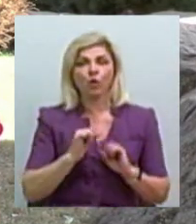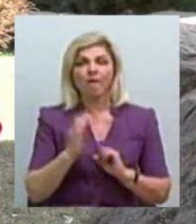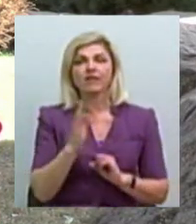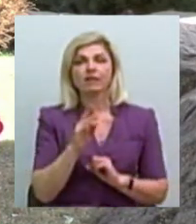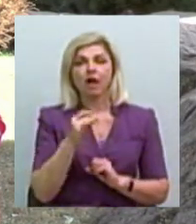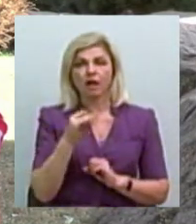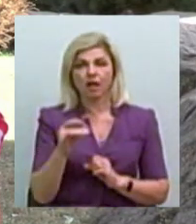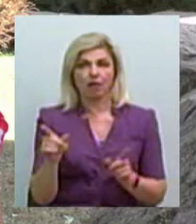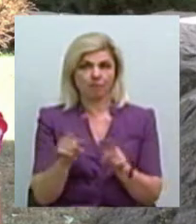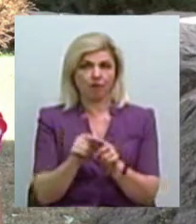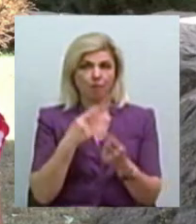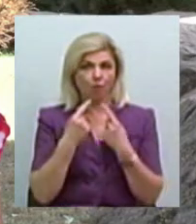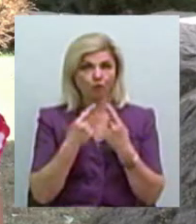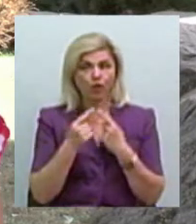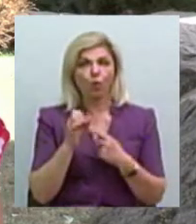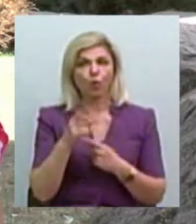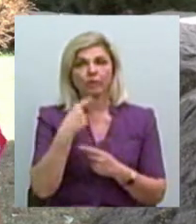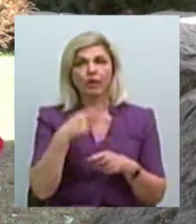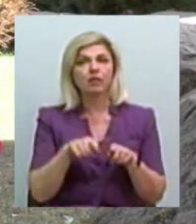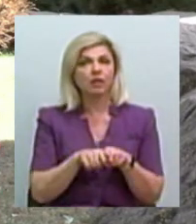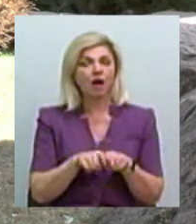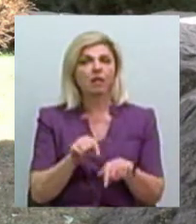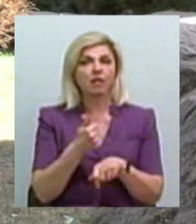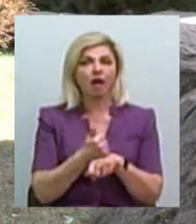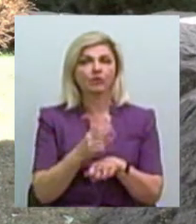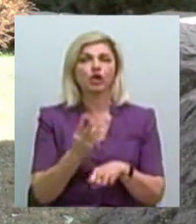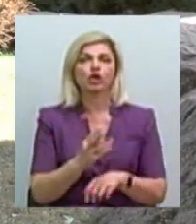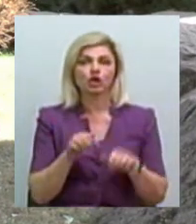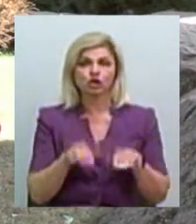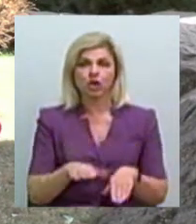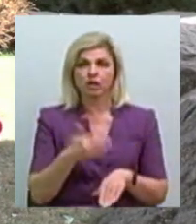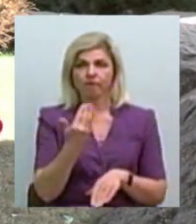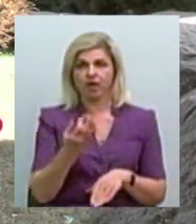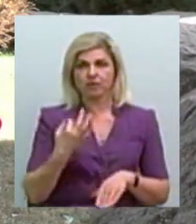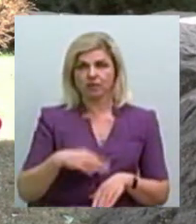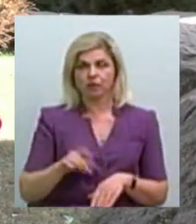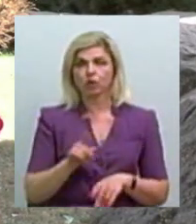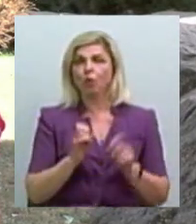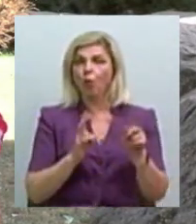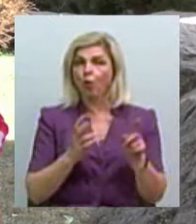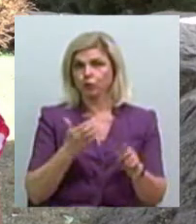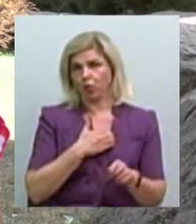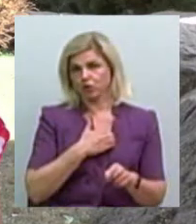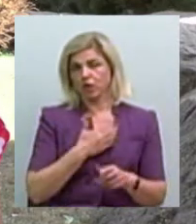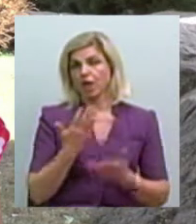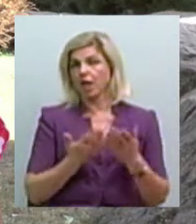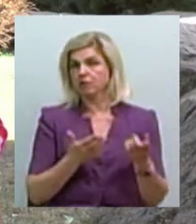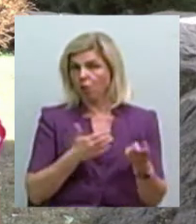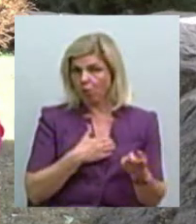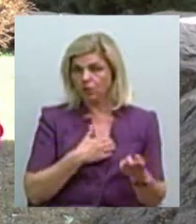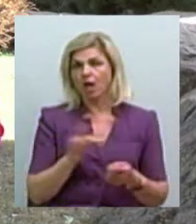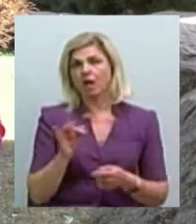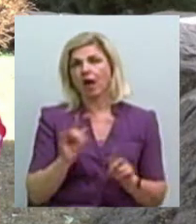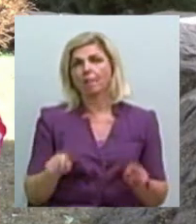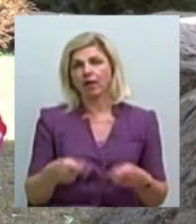ми поговорили. Він говорить так, головне, щоб рішення було вашого сина, що він хоче цього. Якщо він хоче, тоді